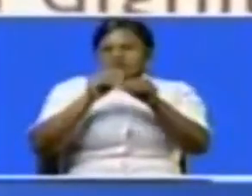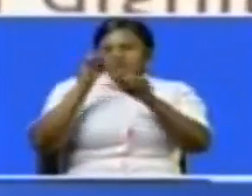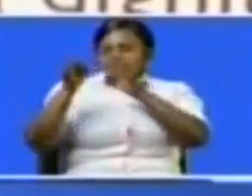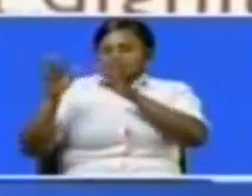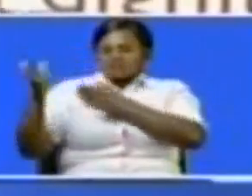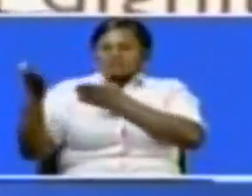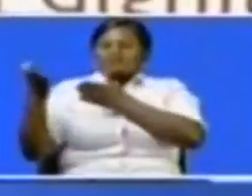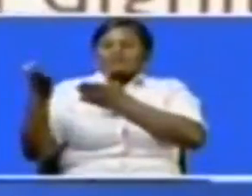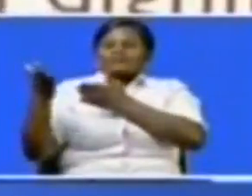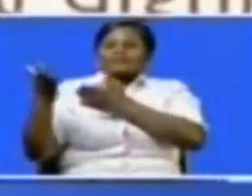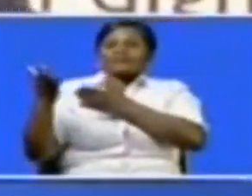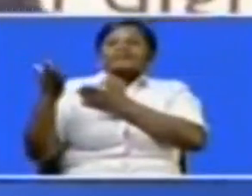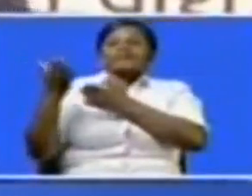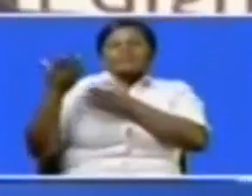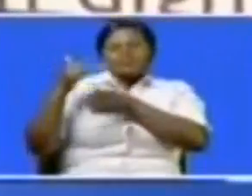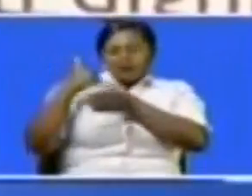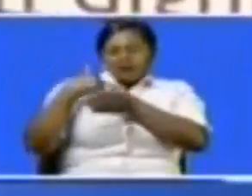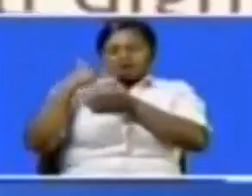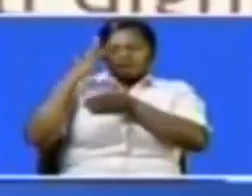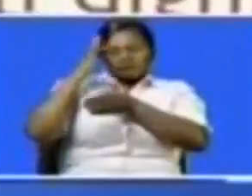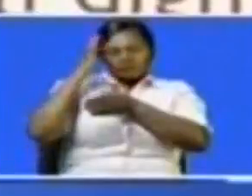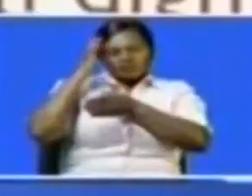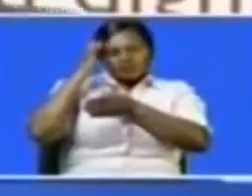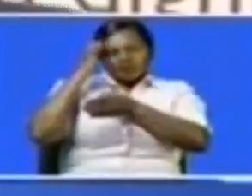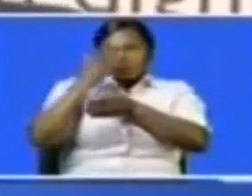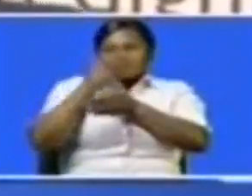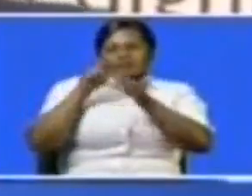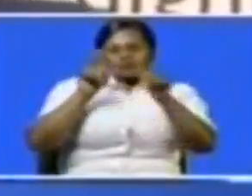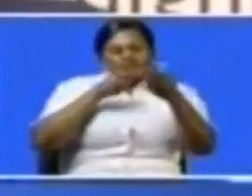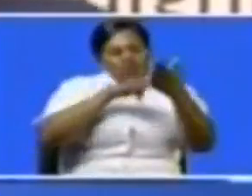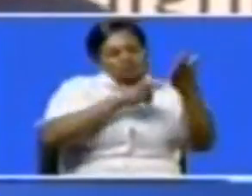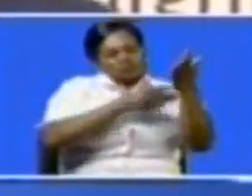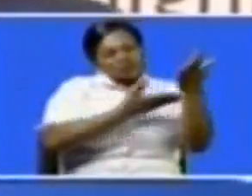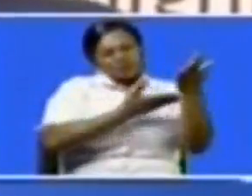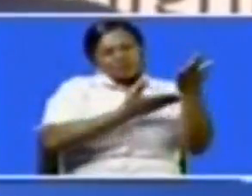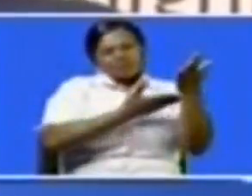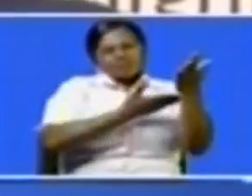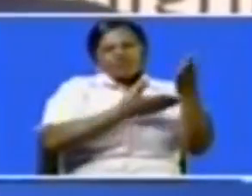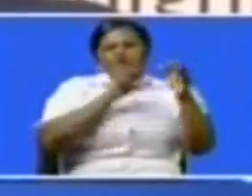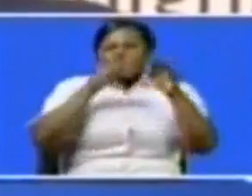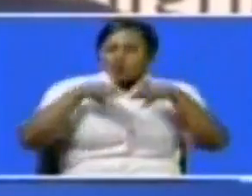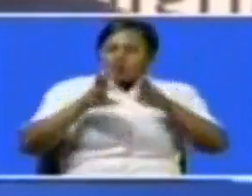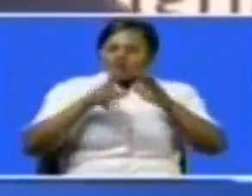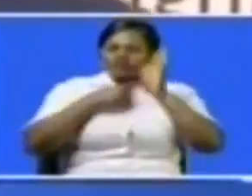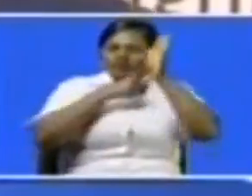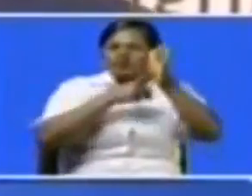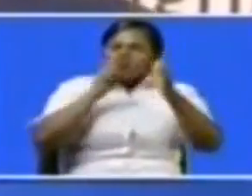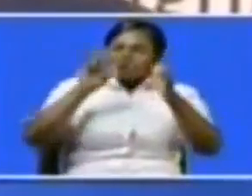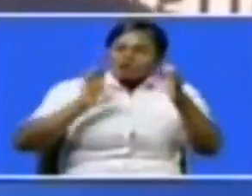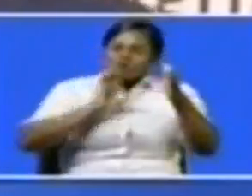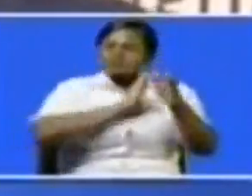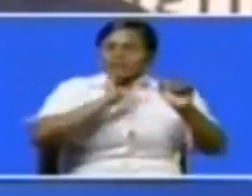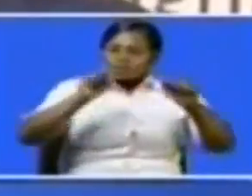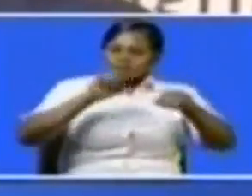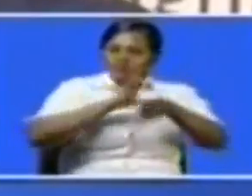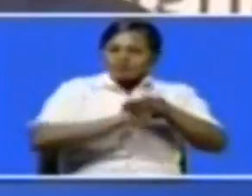Embakasi. And we do suggest that looking at the list, there is no way, for example, one commissioner can